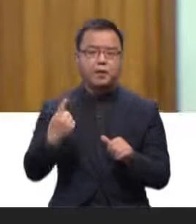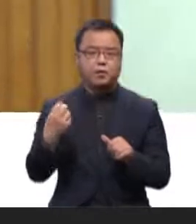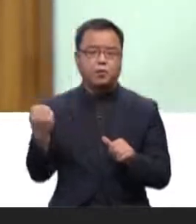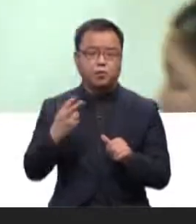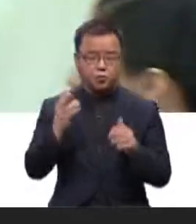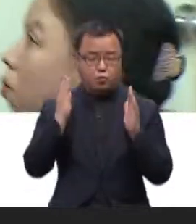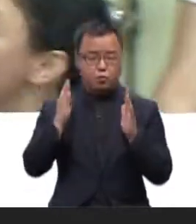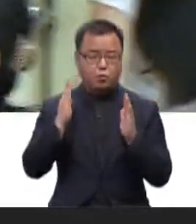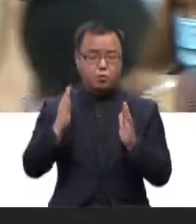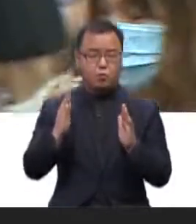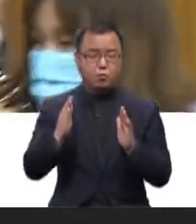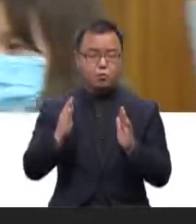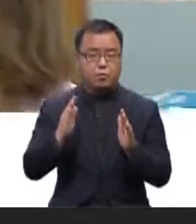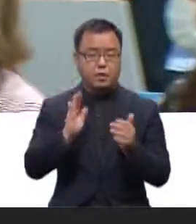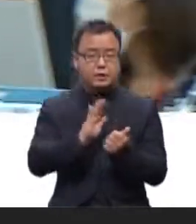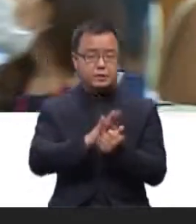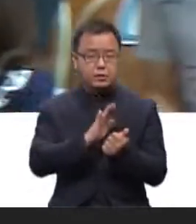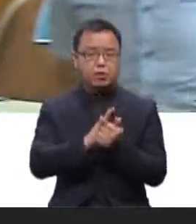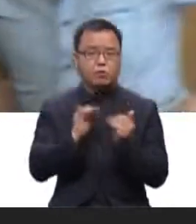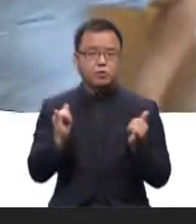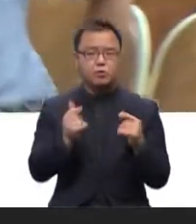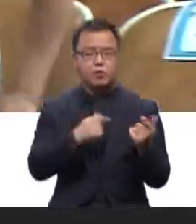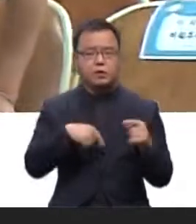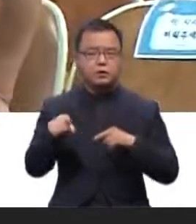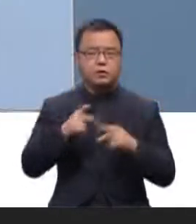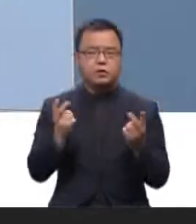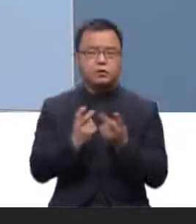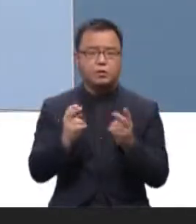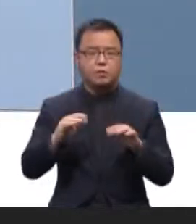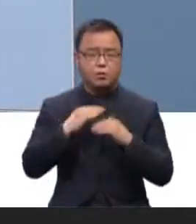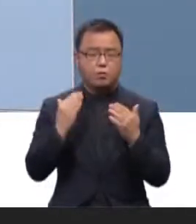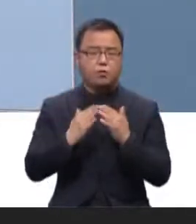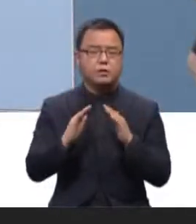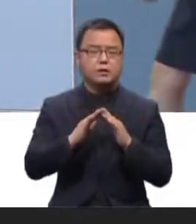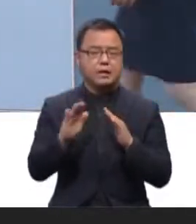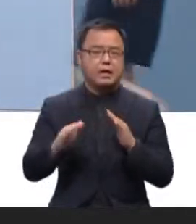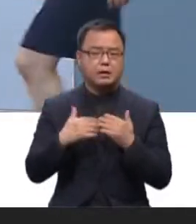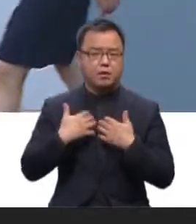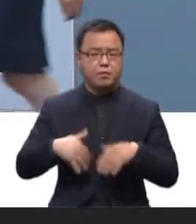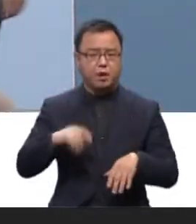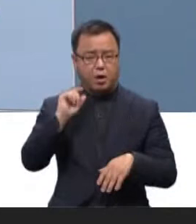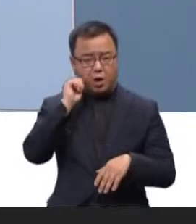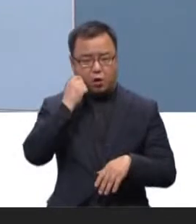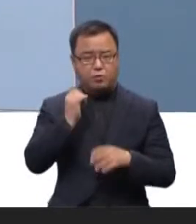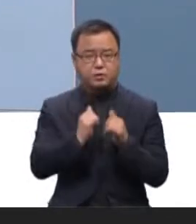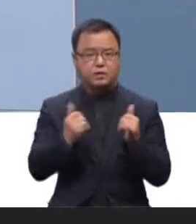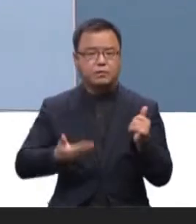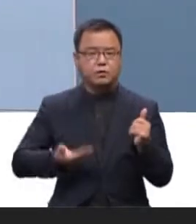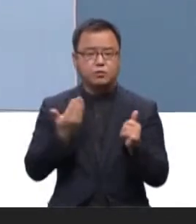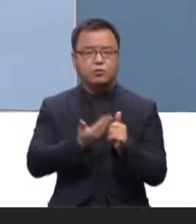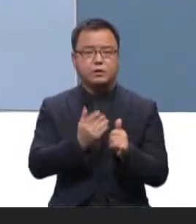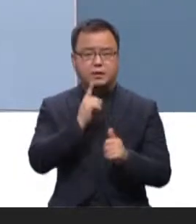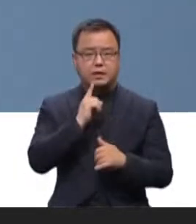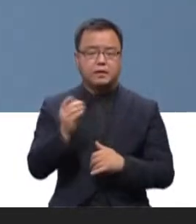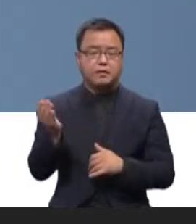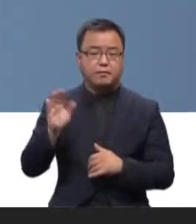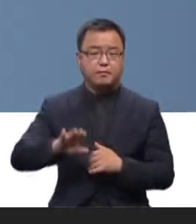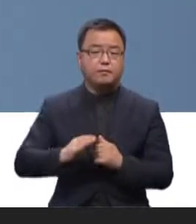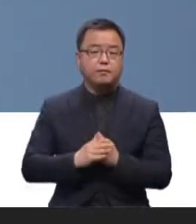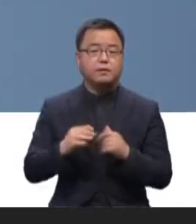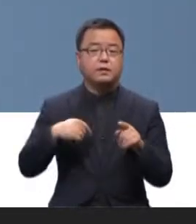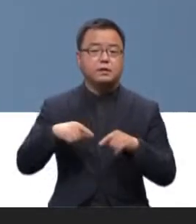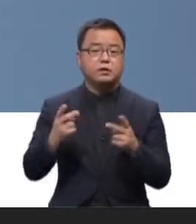또 학습 서포트 등의 정책들을 취약계층에게 제공하겠다라는 것인데 네. 그